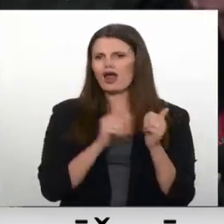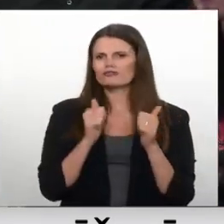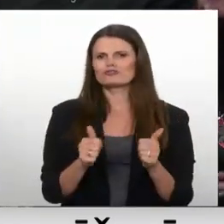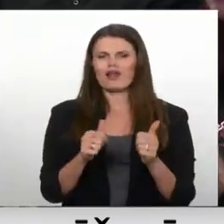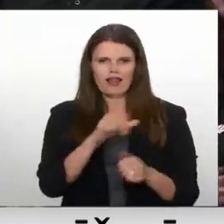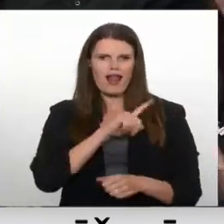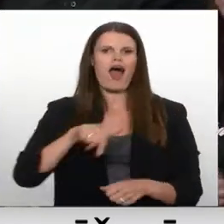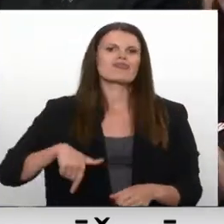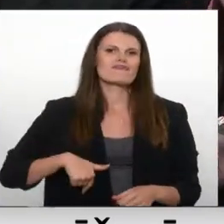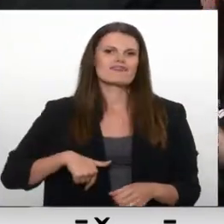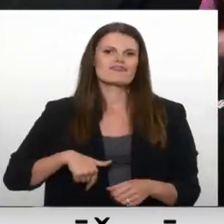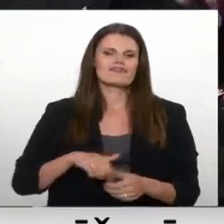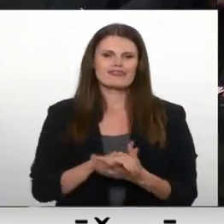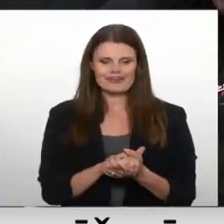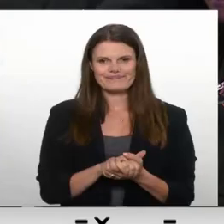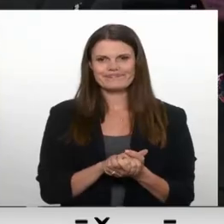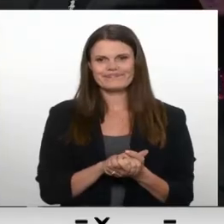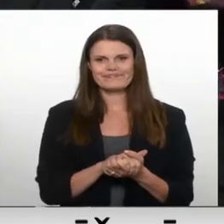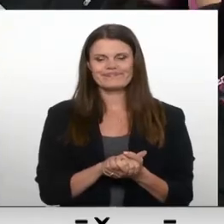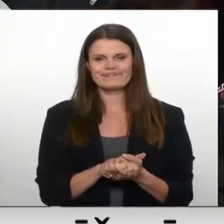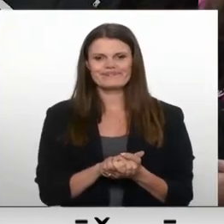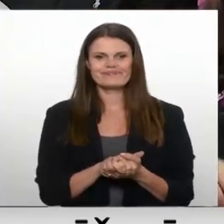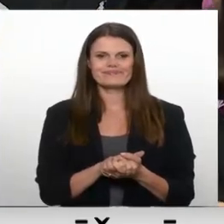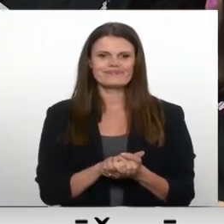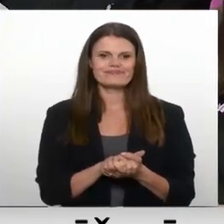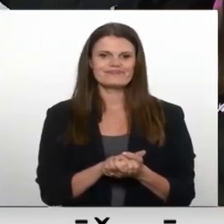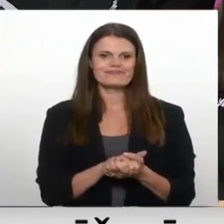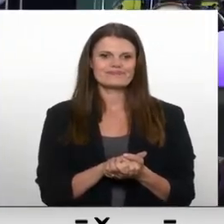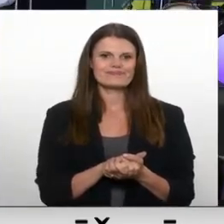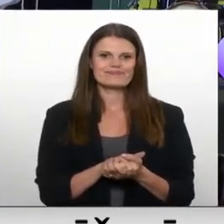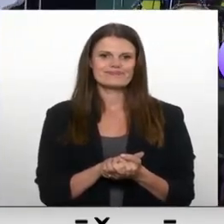Judita Čunka, Krišjānis Leitis, Latvijas televīzija.